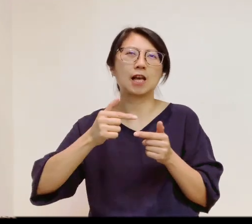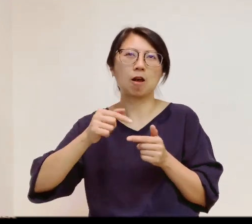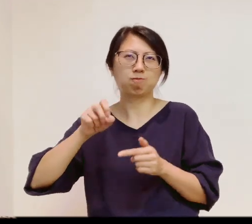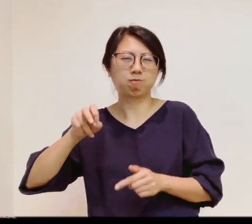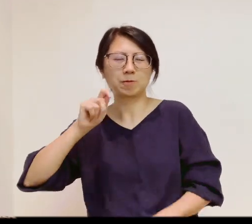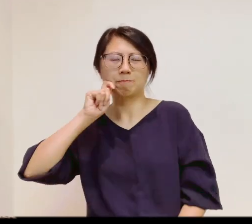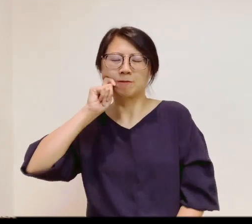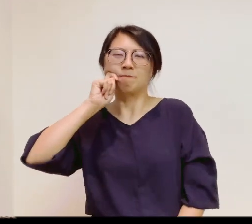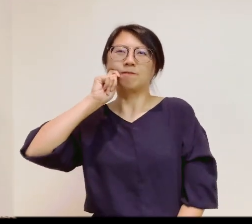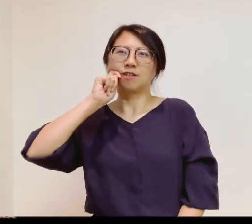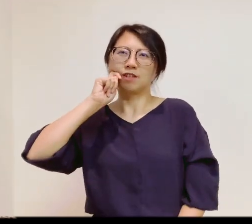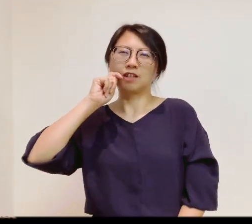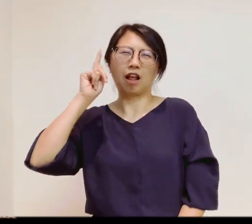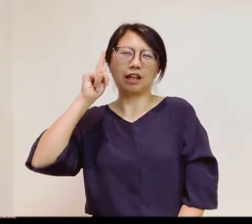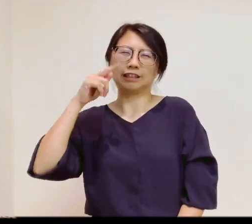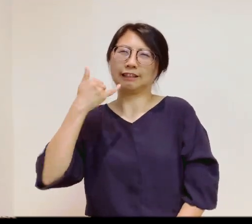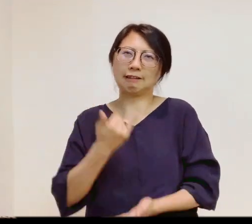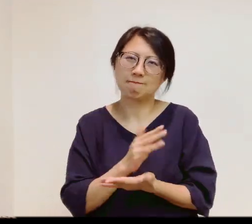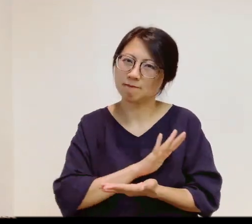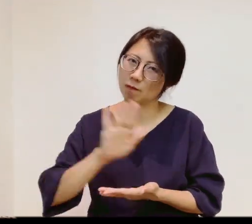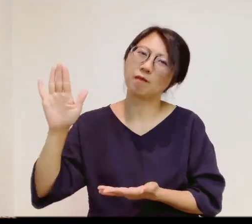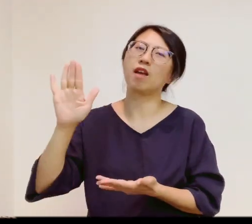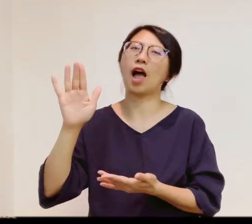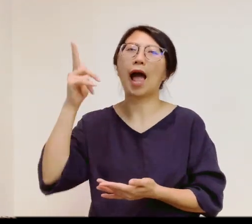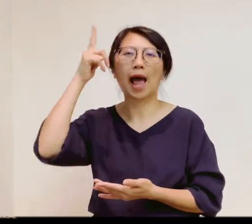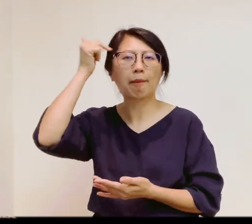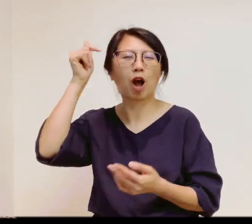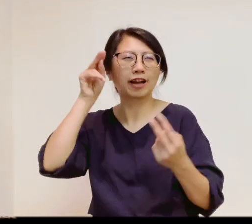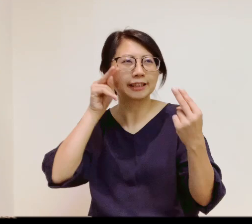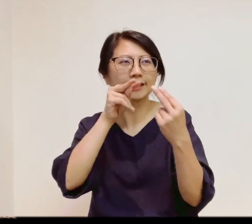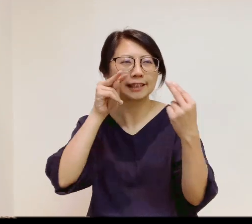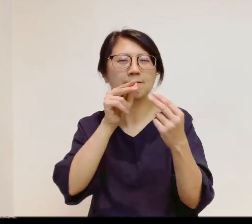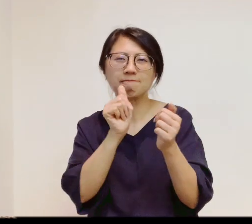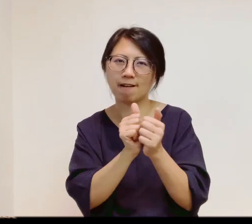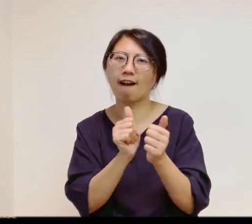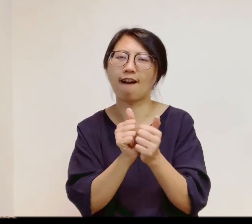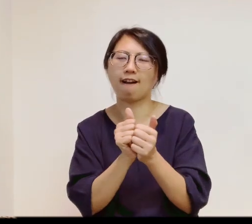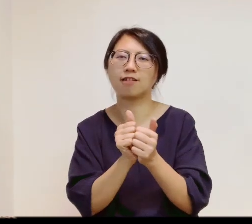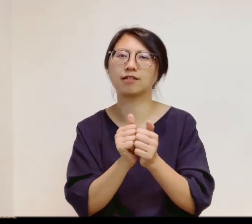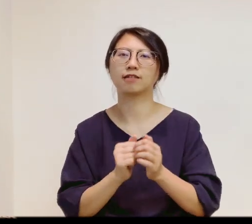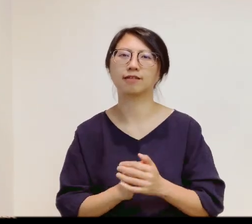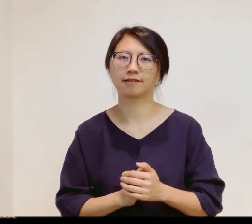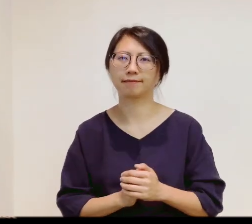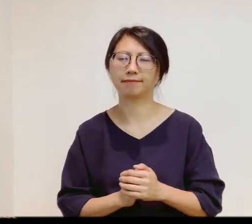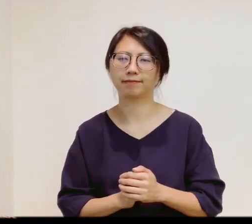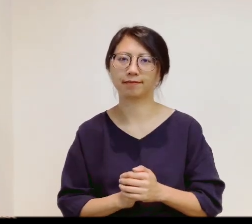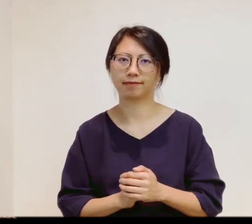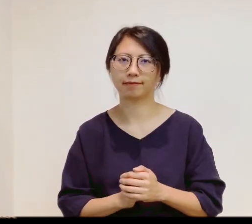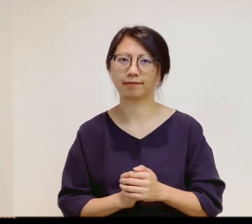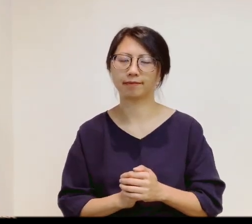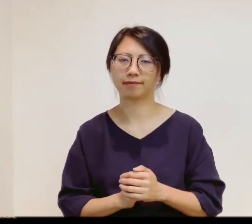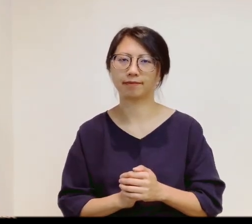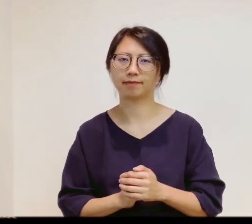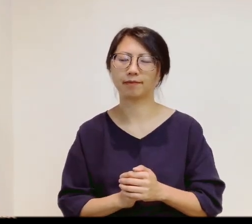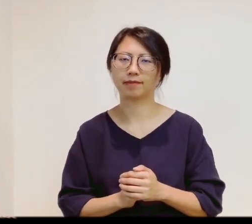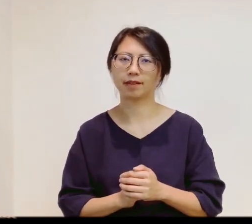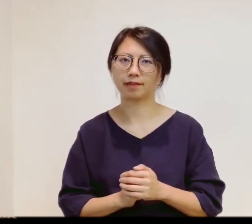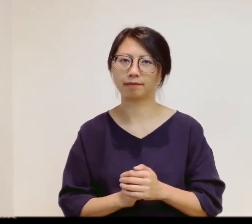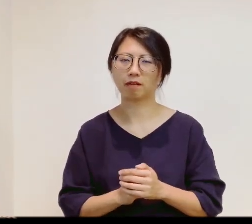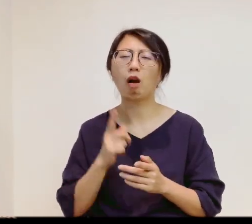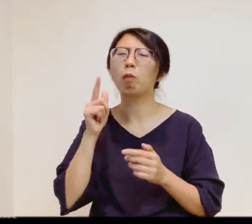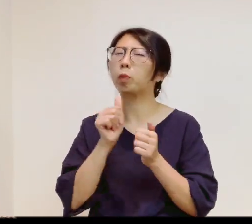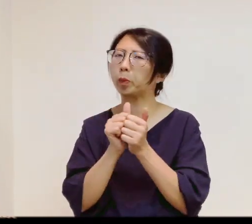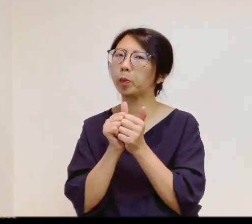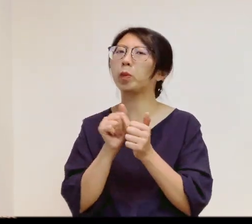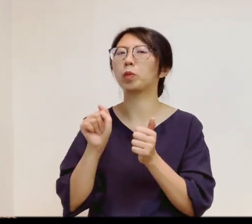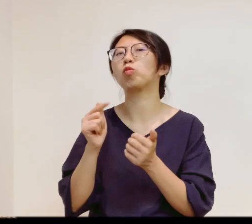咧，再捱多一日，我唔可以死，我要生存落去，都係想見一見呢個朋友。咁所以你見到即係友情可以係即係咁重